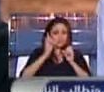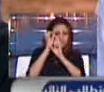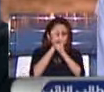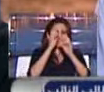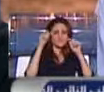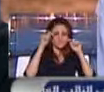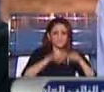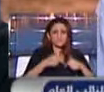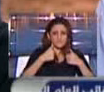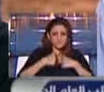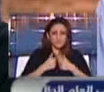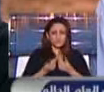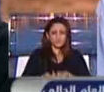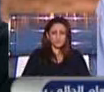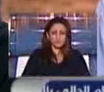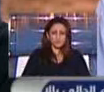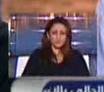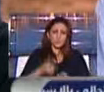محتاجين مركز